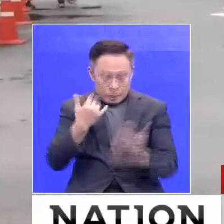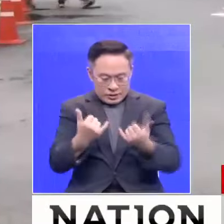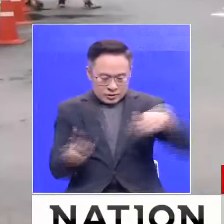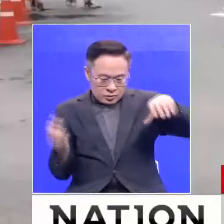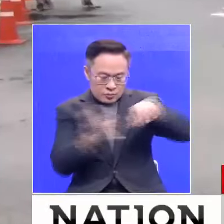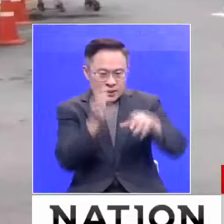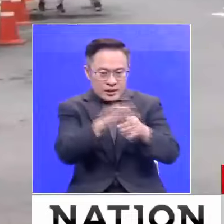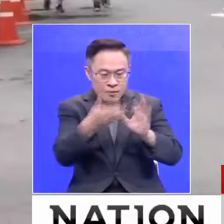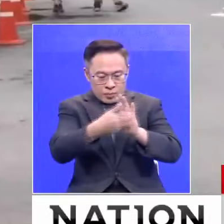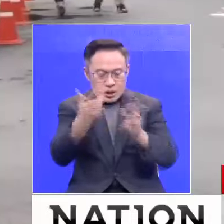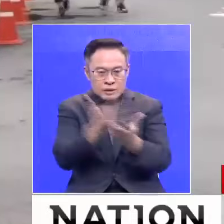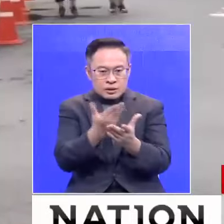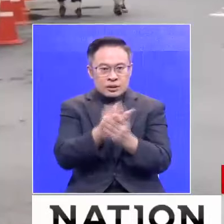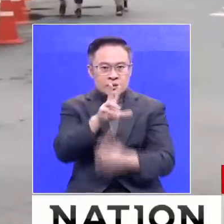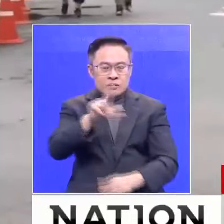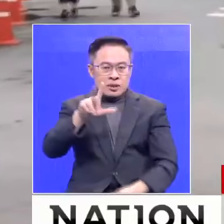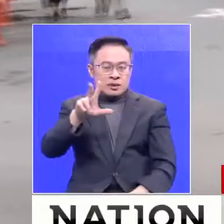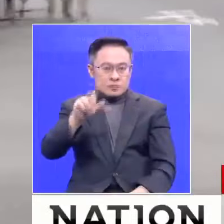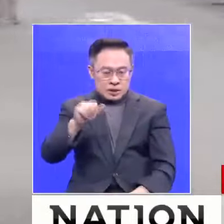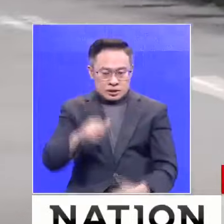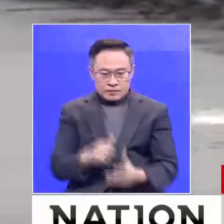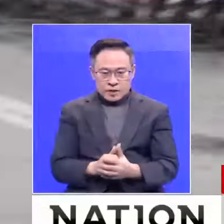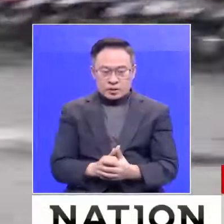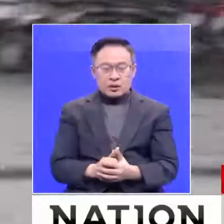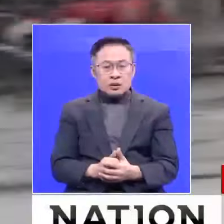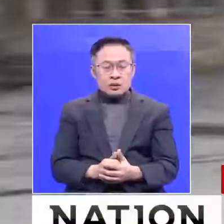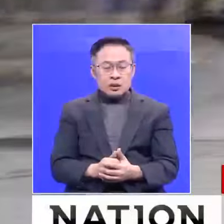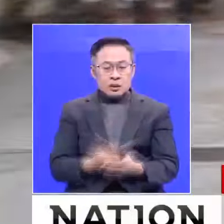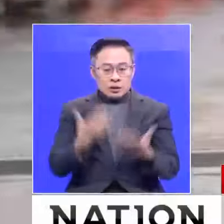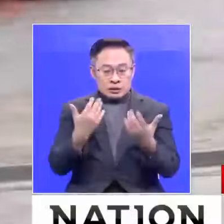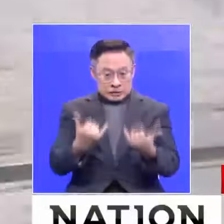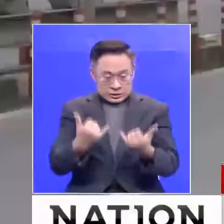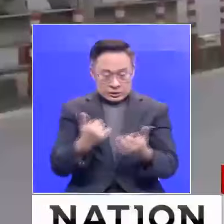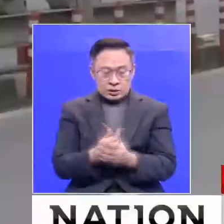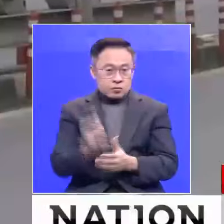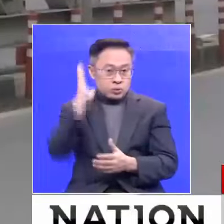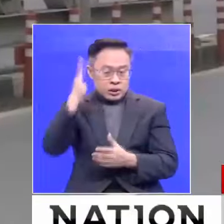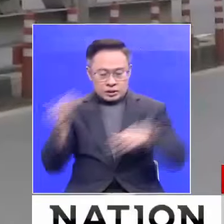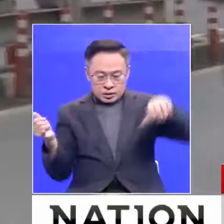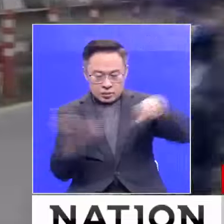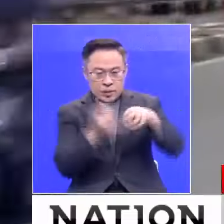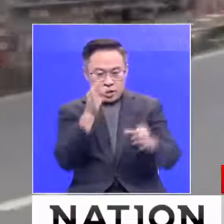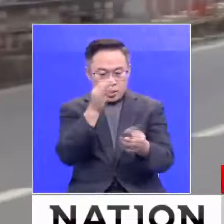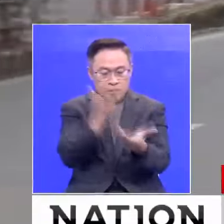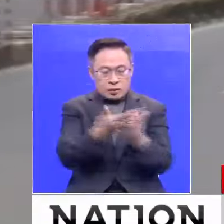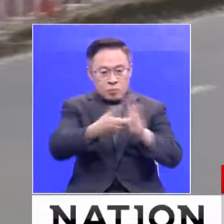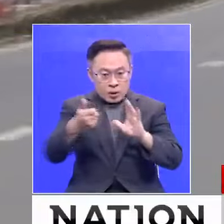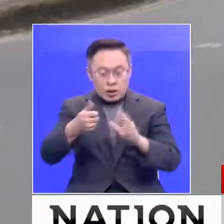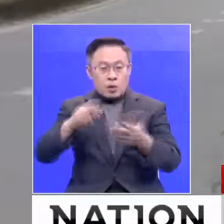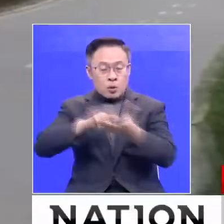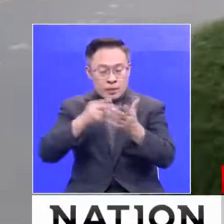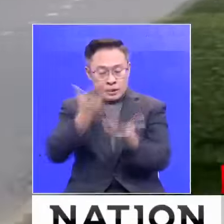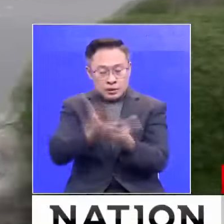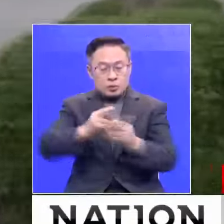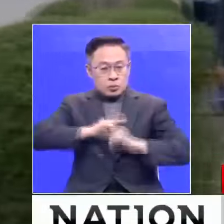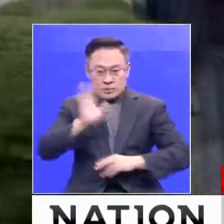างมาเบิกเงินสดนั้นนะคะเขาเป็นแค่ลูกจ้างของบริษัทรับแลกเปลี่ยนเงินตาต่างประเทศโดยนายจ้างเนี่ยใช้ให้มาเบิกเงินเพื่อนำไปใ